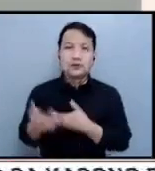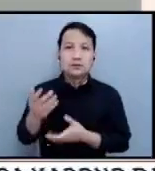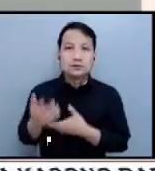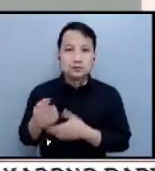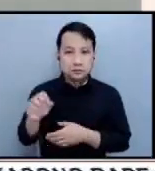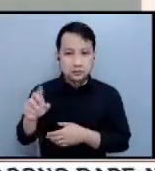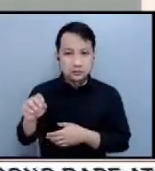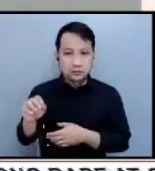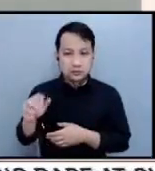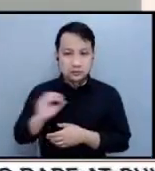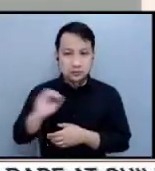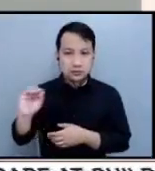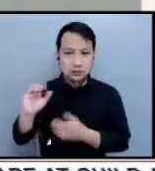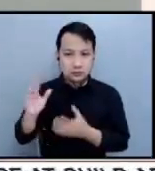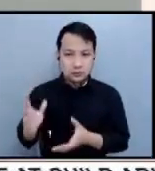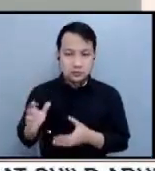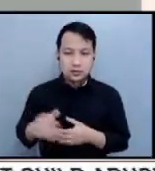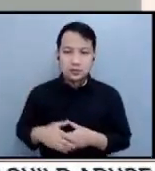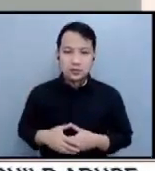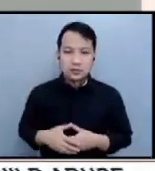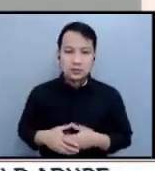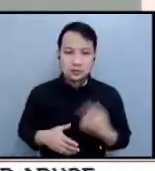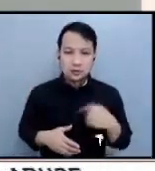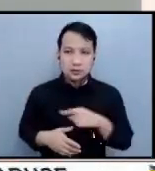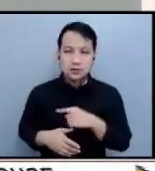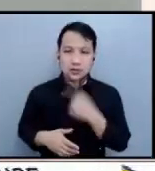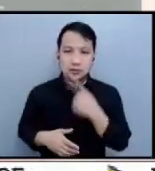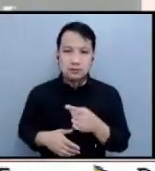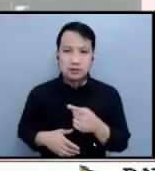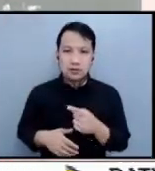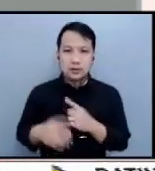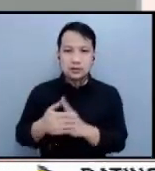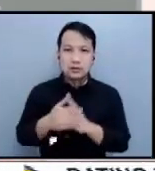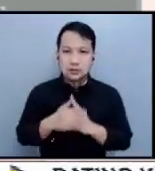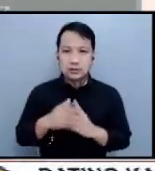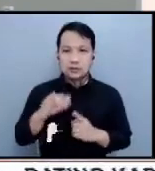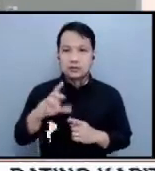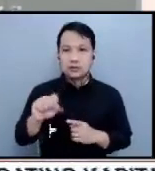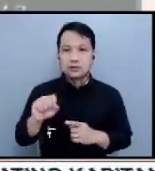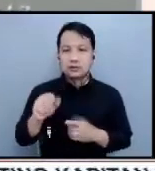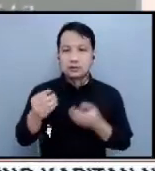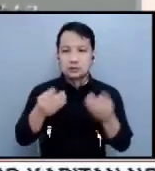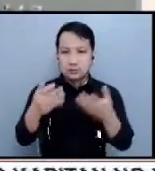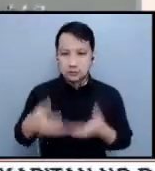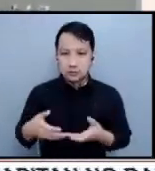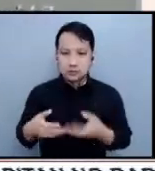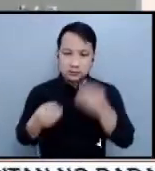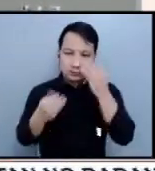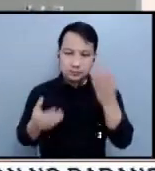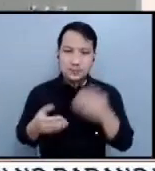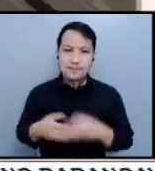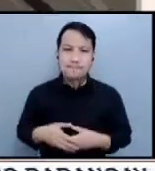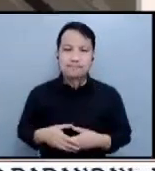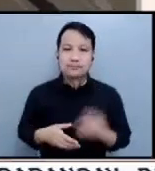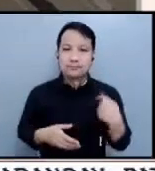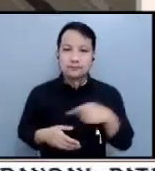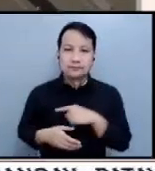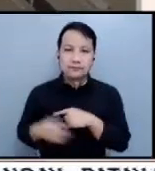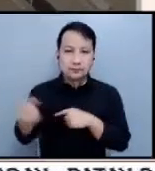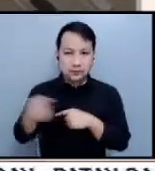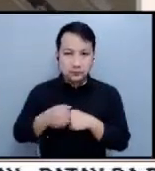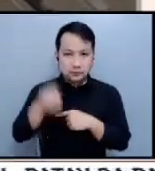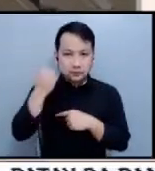employer. And all the rest nasa isolation facility. So, everyone has been taken to